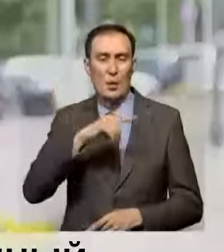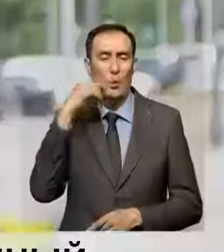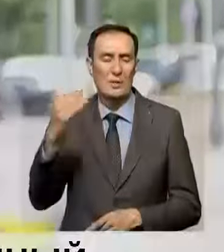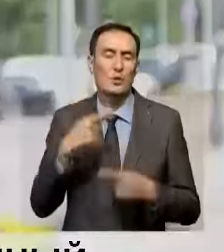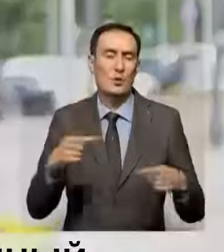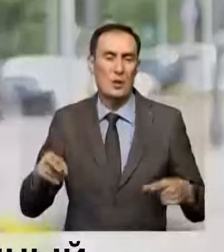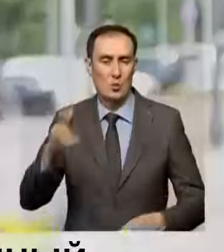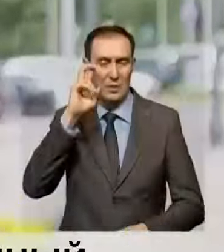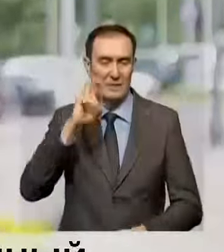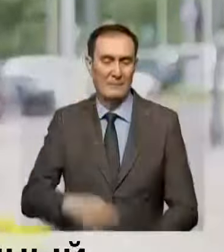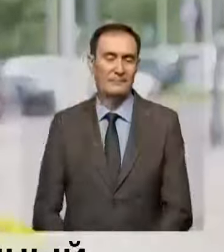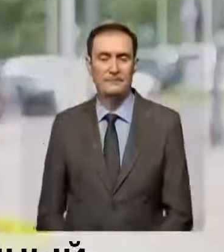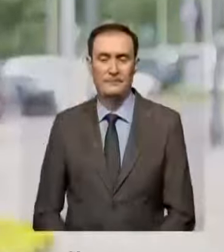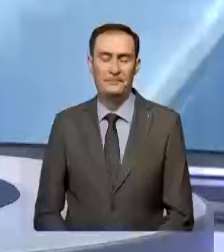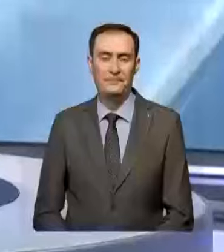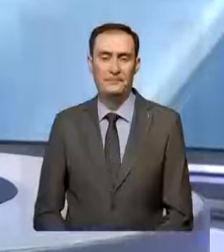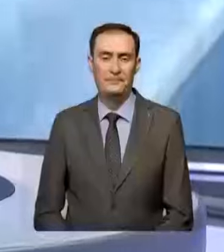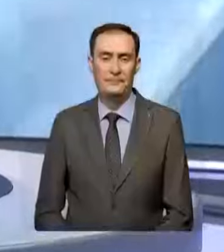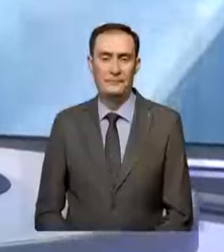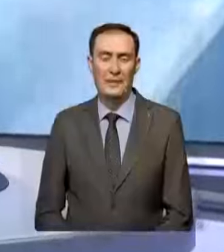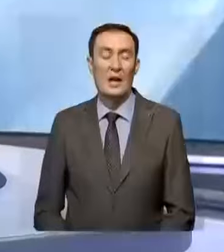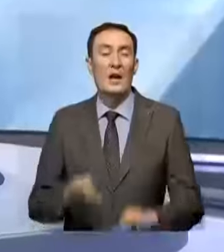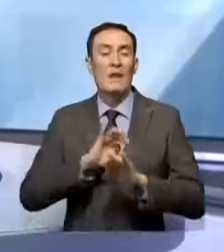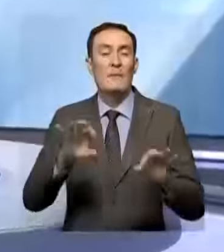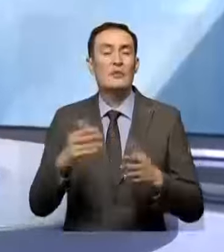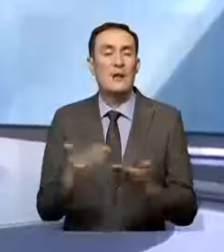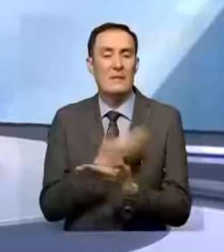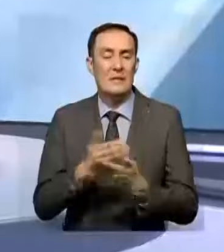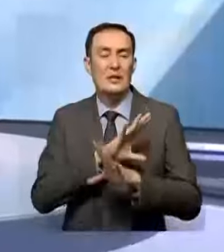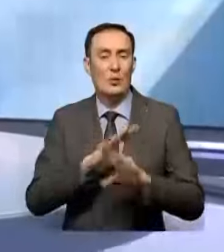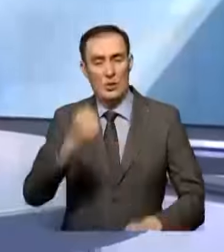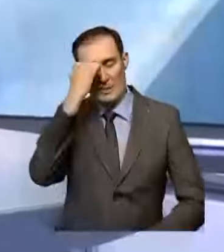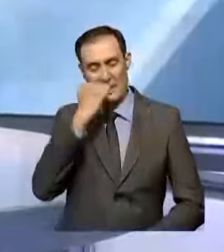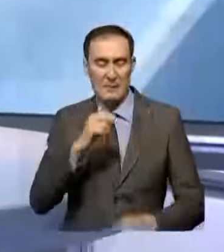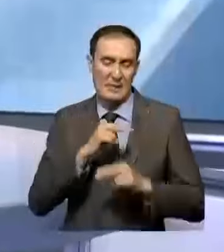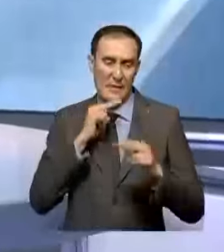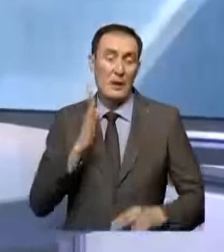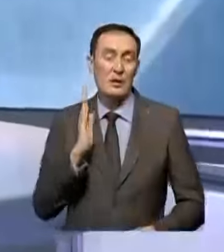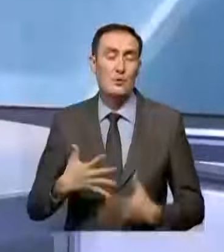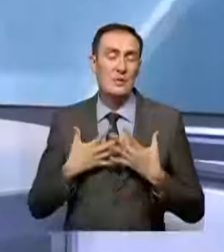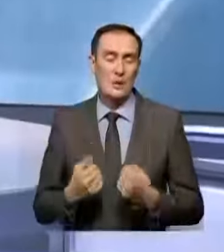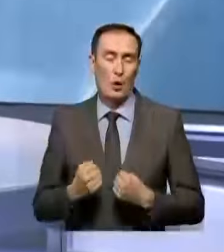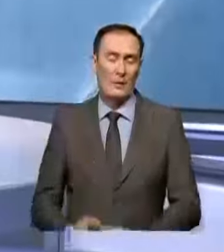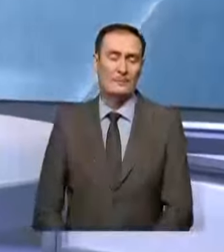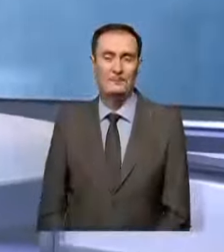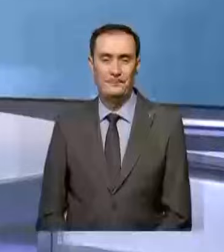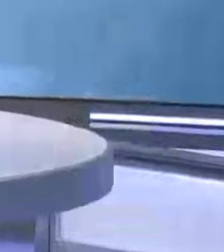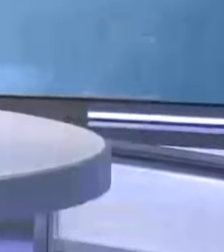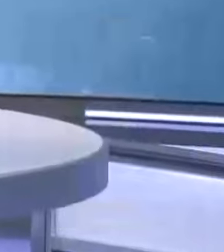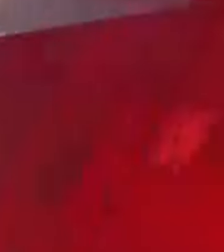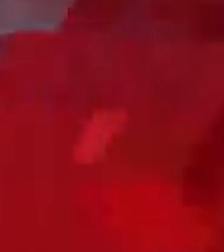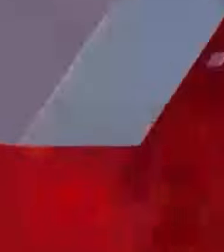Федерация и другие страны. На этом наш выпуск завершен. Спасибо, что были с нами. Всего доброго.